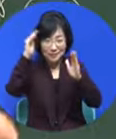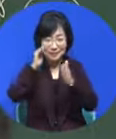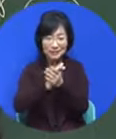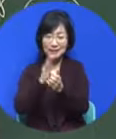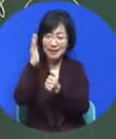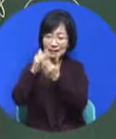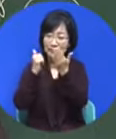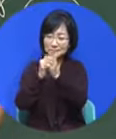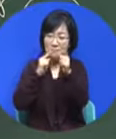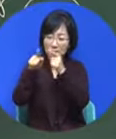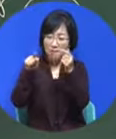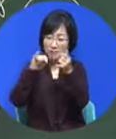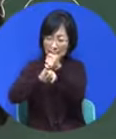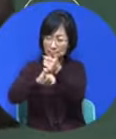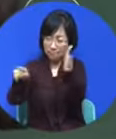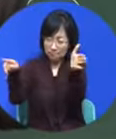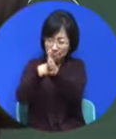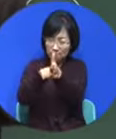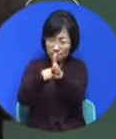나가는